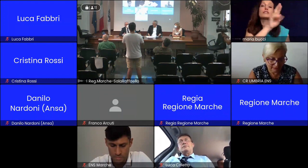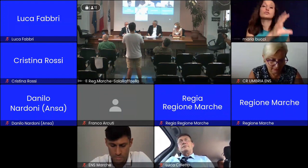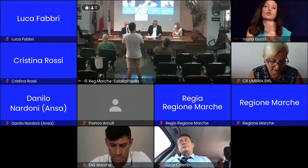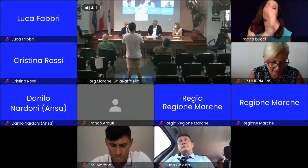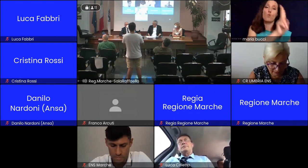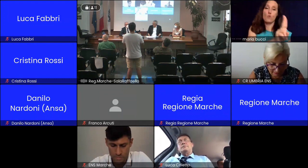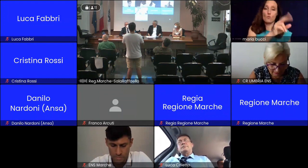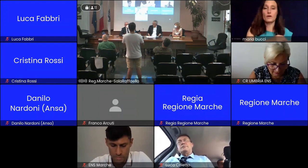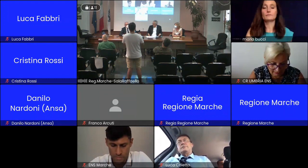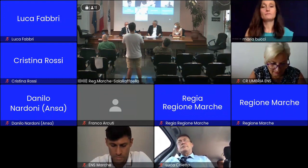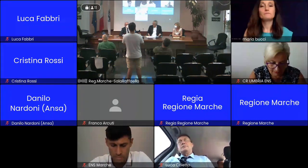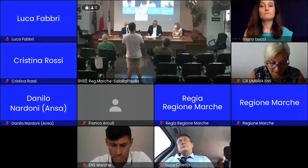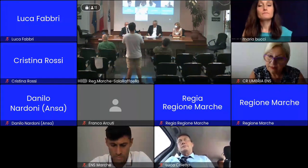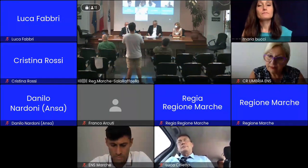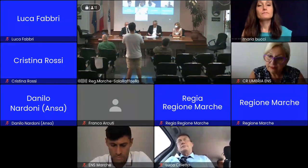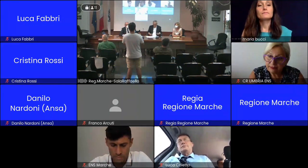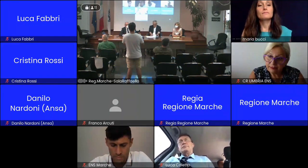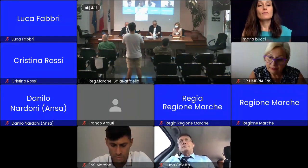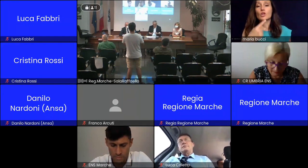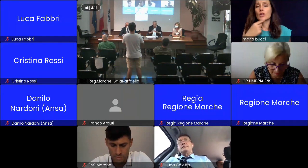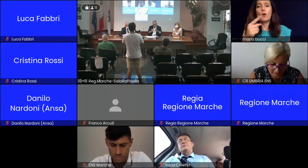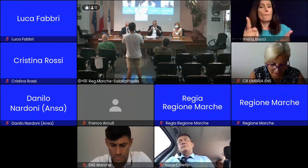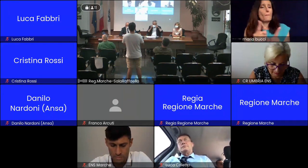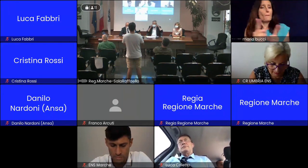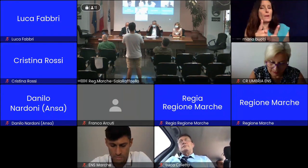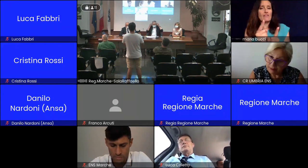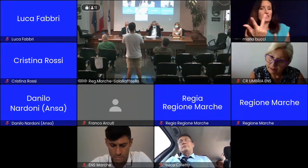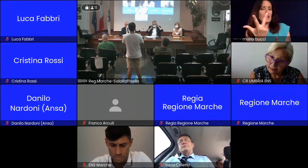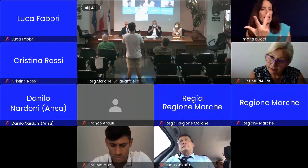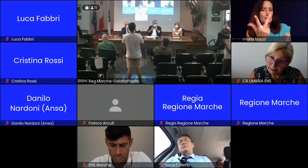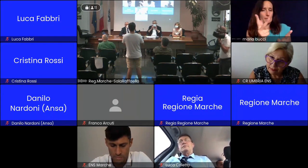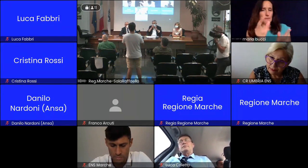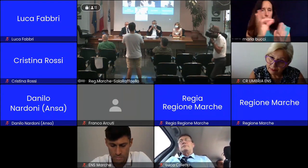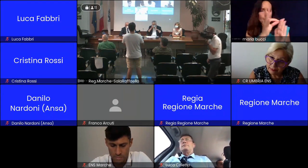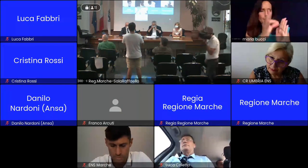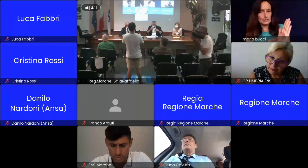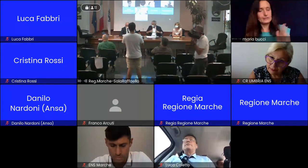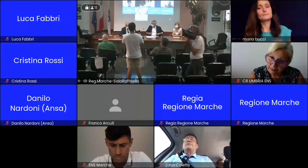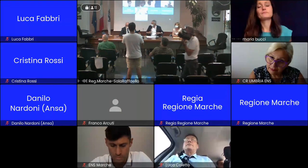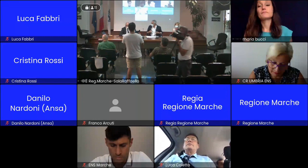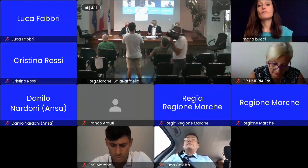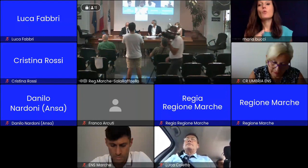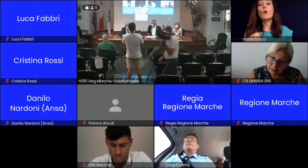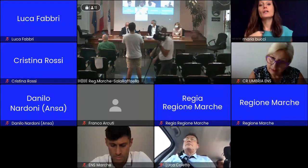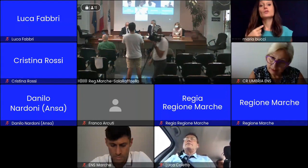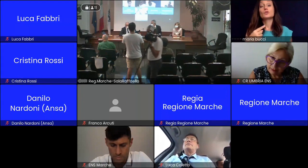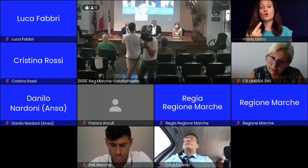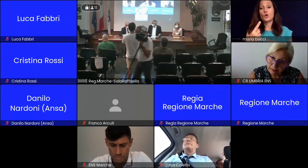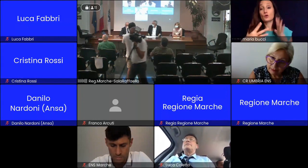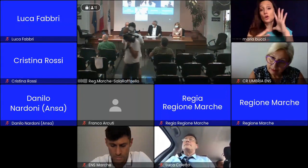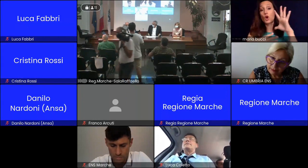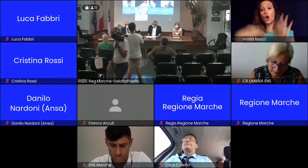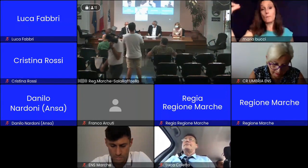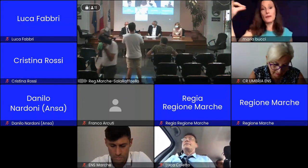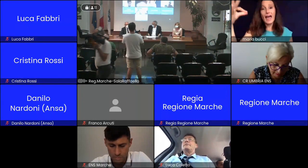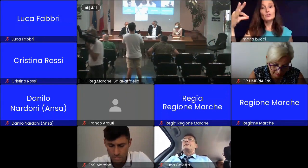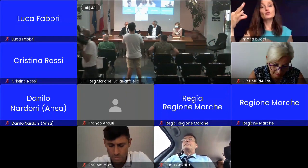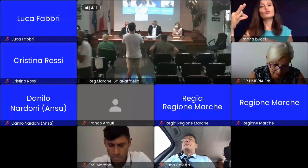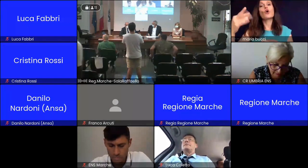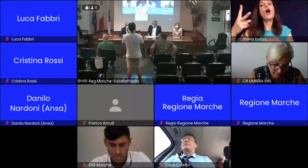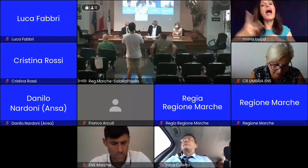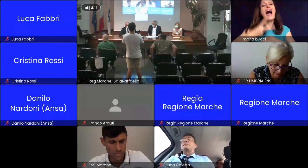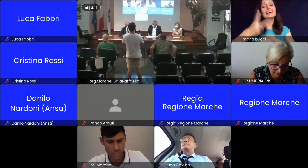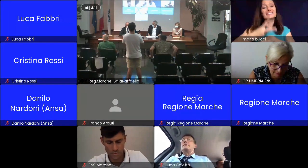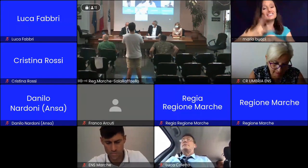mese dopo la mia nomina ad assessore alla sanità e alla politica sociale della Regione Marche, è